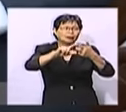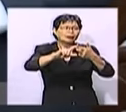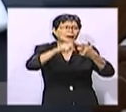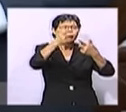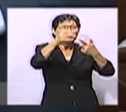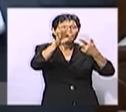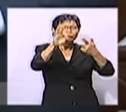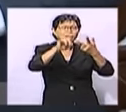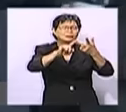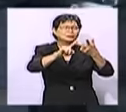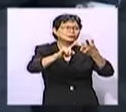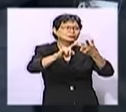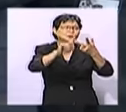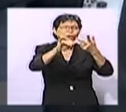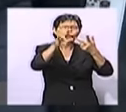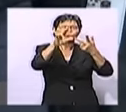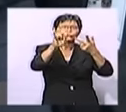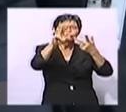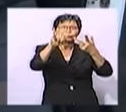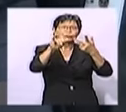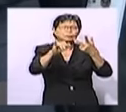Hafiz Mustafa dan Yusri Yusof.